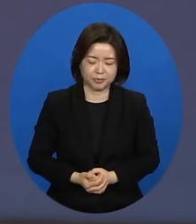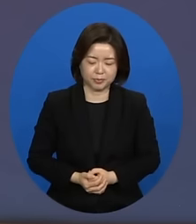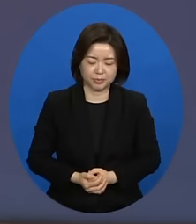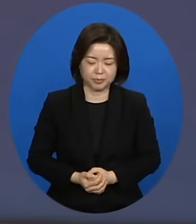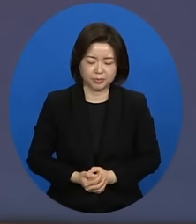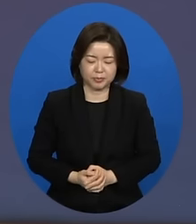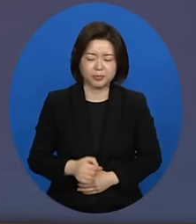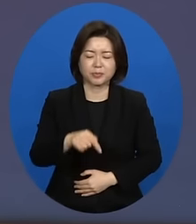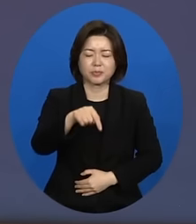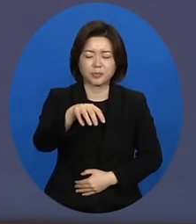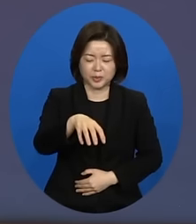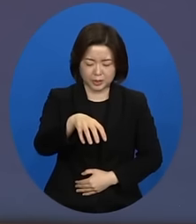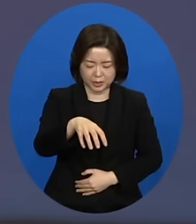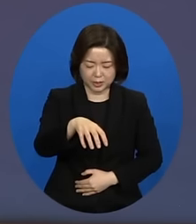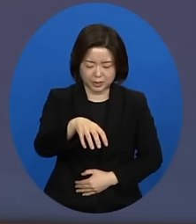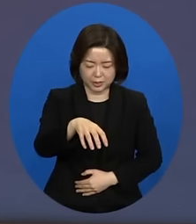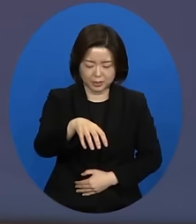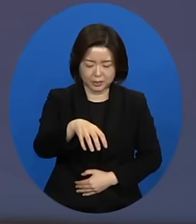여기